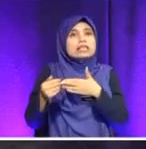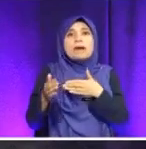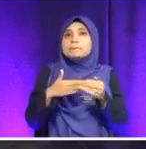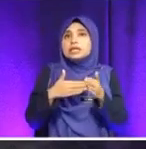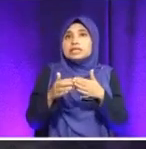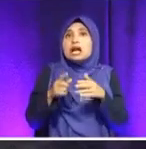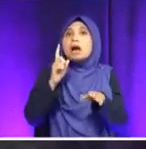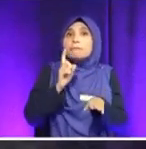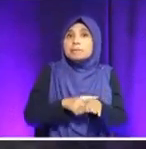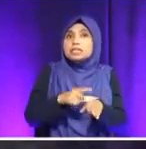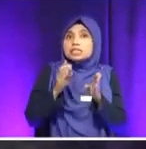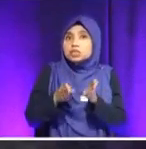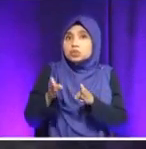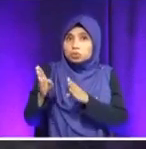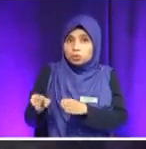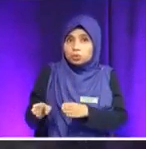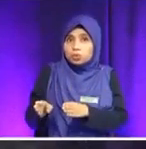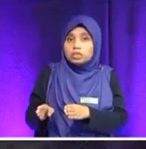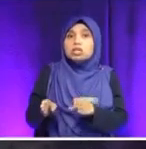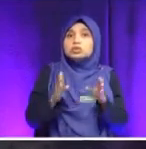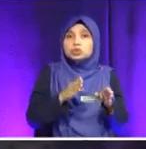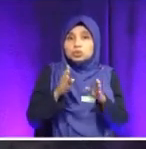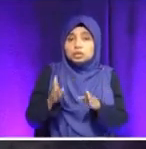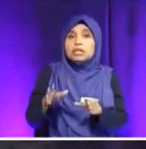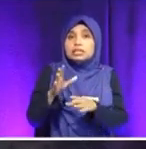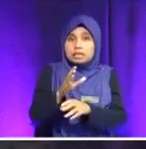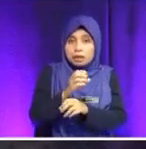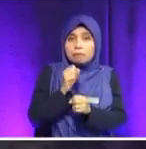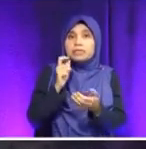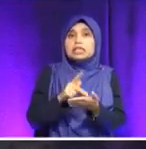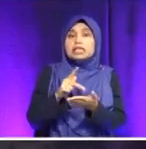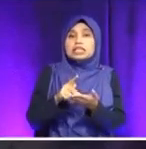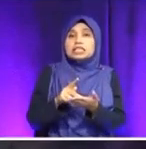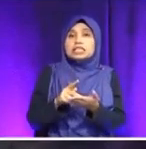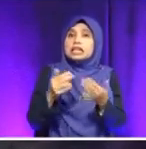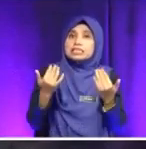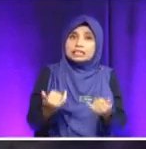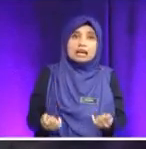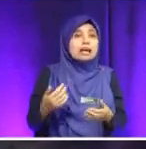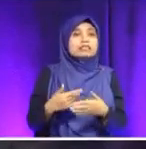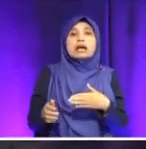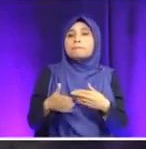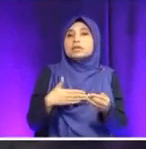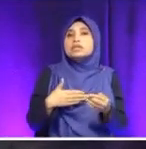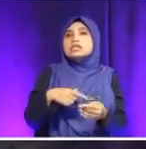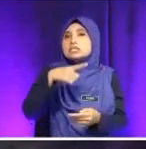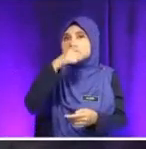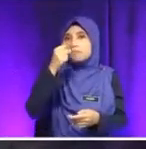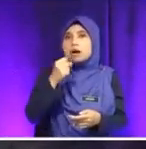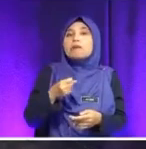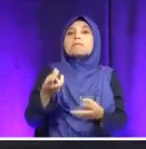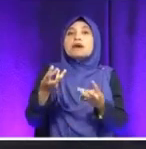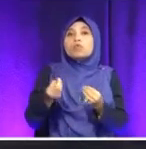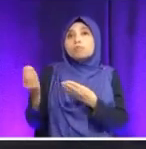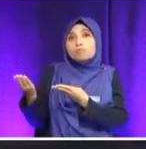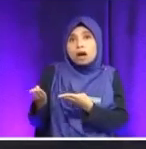semasa menyusun peranggu meja nanti, susunan diambil kira. Yang tu kisah. Oh, yang ni, yang ni tak kisah. Yang ni tak apa. Sebab okay, yang ini kita cuma nak bawa ke